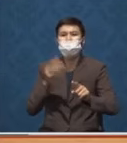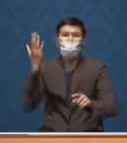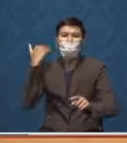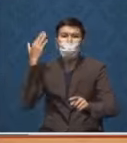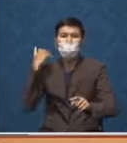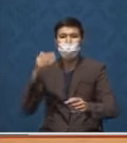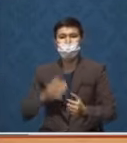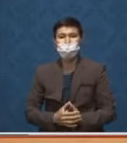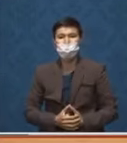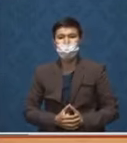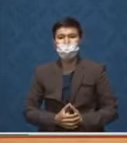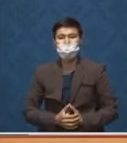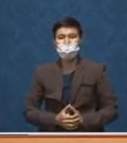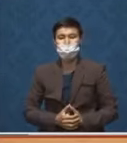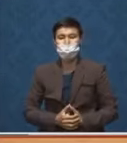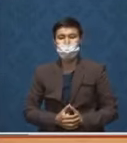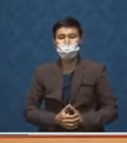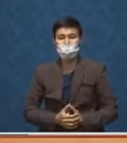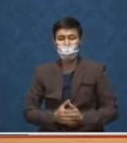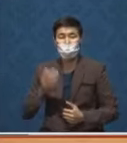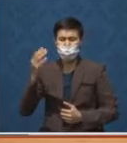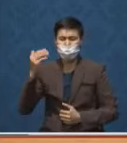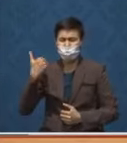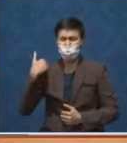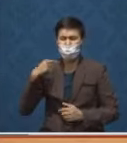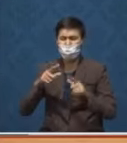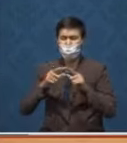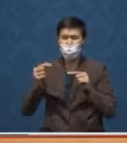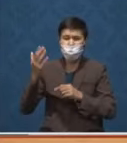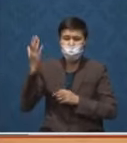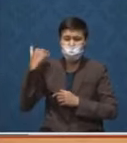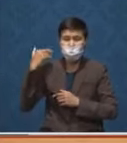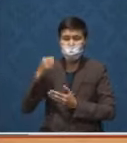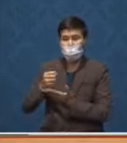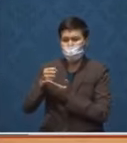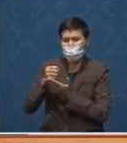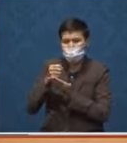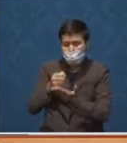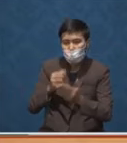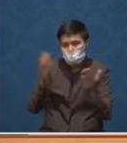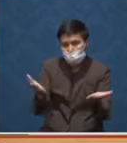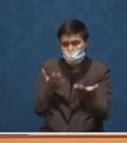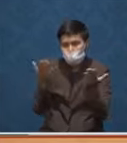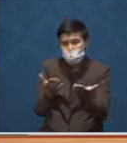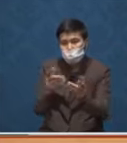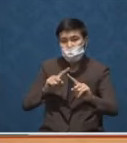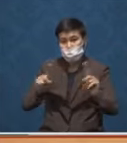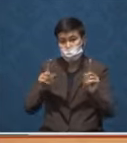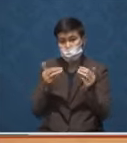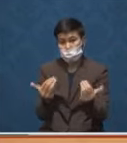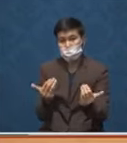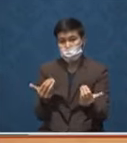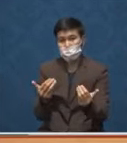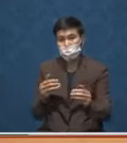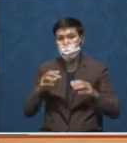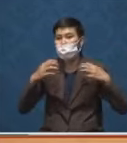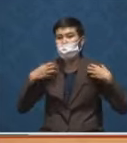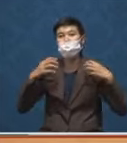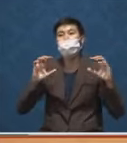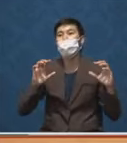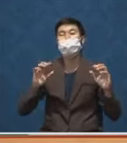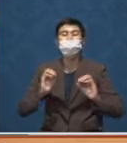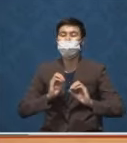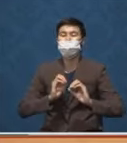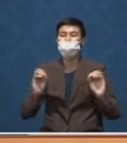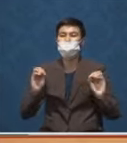นะครับบางเรื่องเป็นเรื่องในอดีตนะครับที่มีการเอื้อประโยชน์มีการช่วยกันแต่ปัจจุบันเนี่ยรัฐบาลไม่ได้ไปยุ่งเรื่องพวก